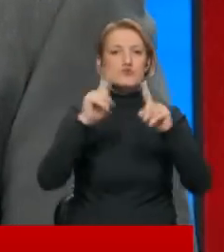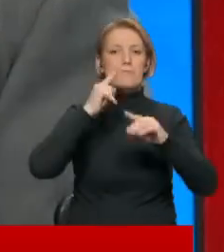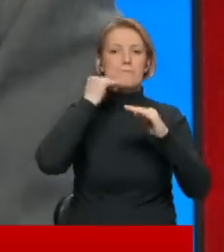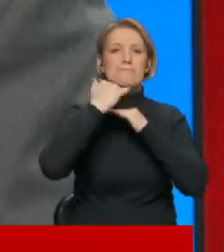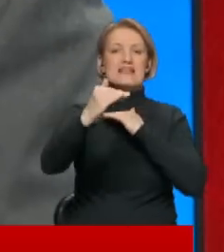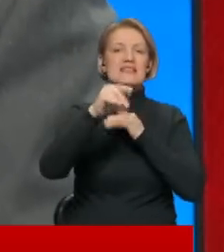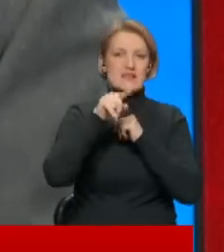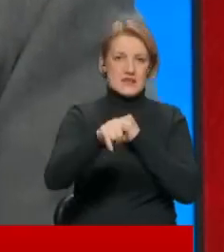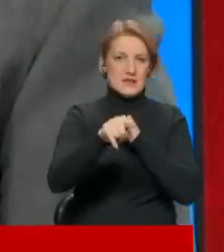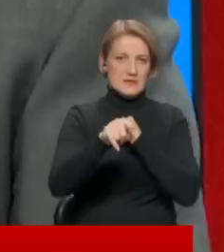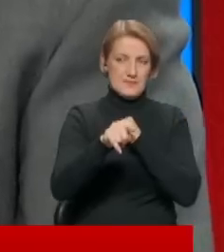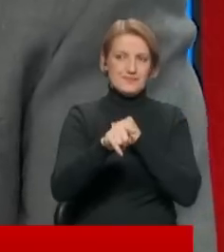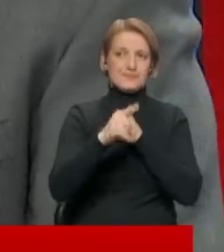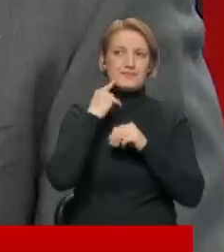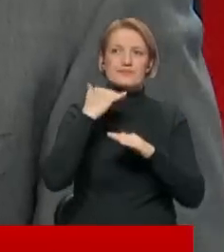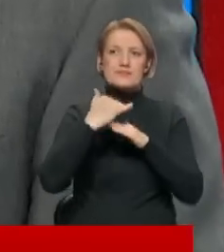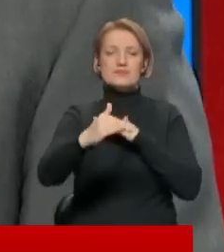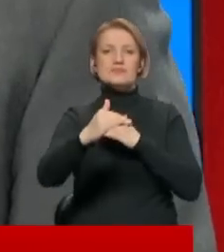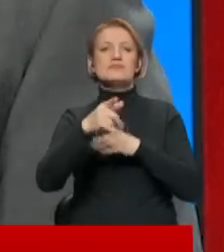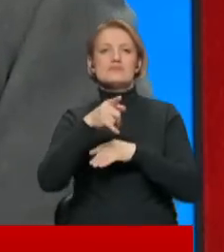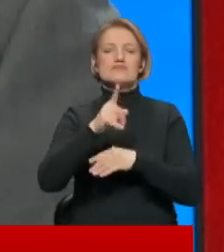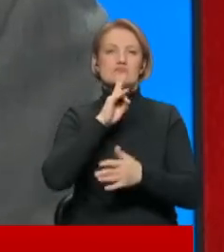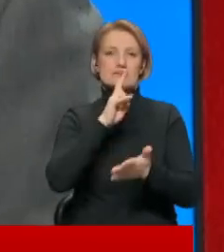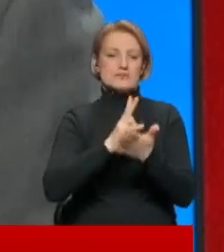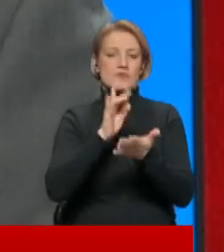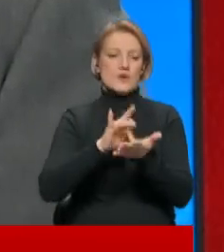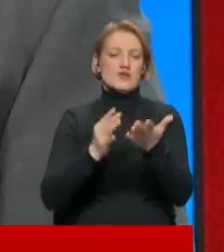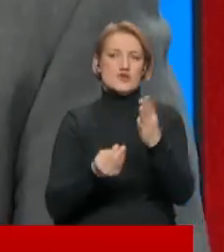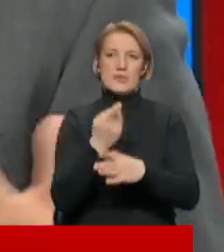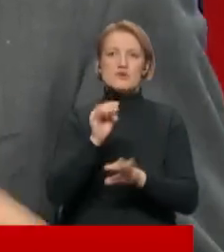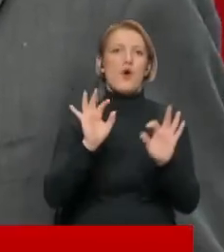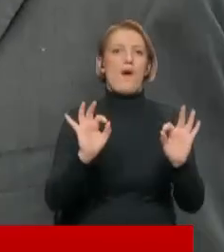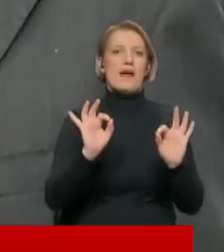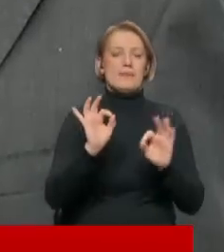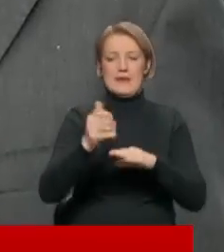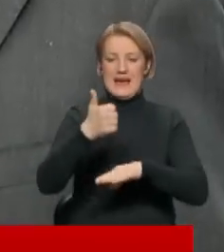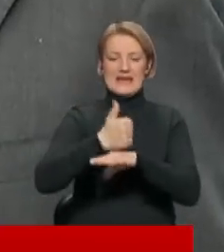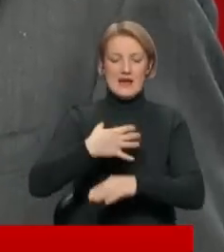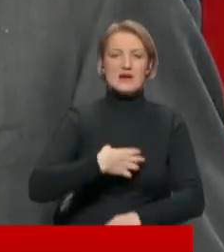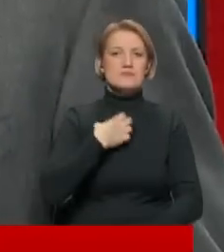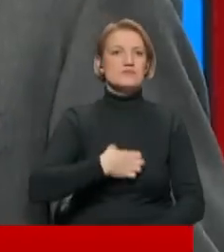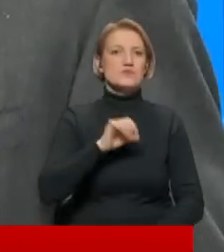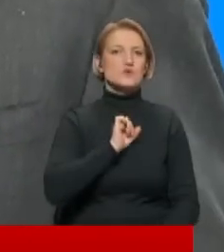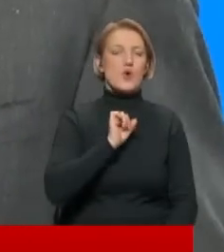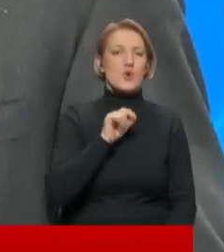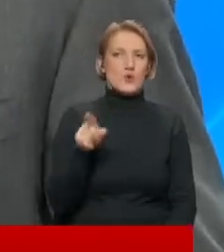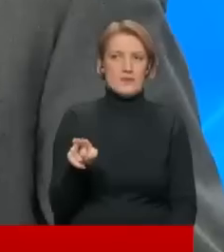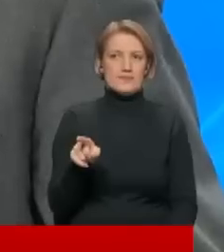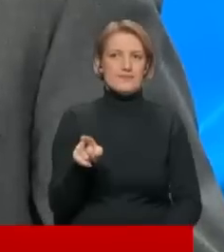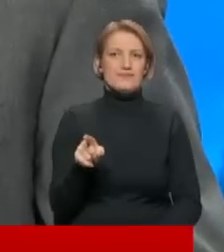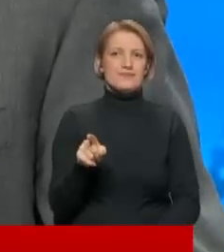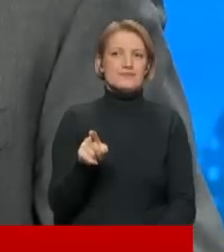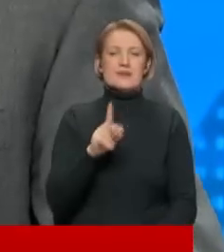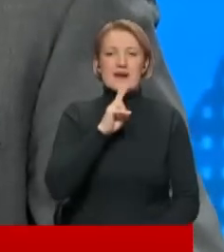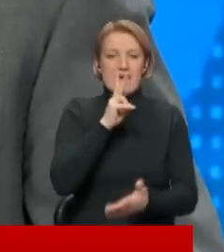milletin bu refleksini ortaya koymak noktasında çok önemlidir bence iktidarın endişesi korkusu o açıdan